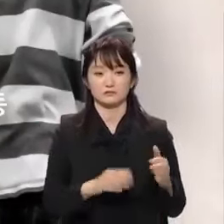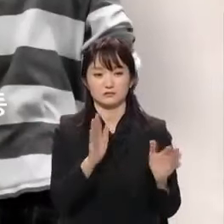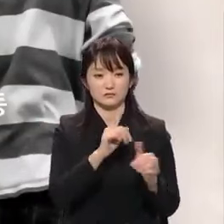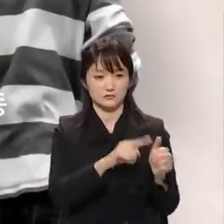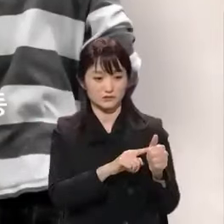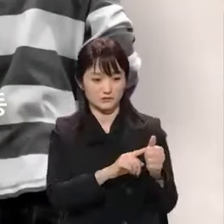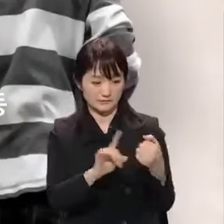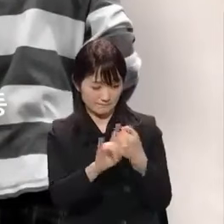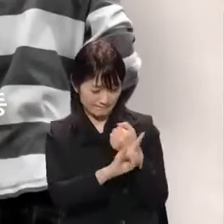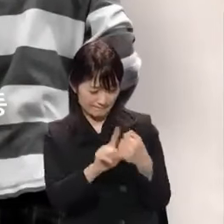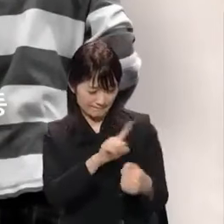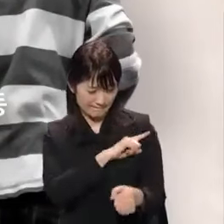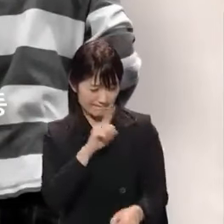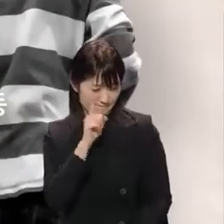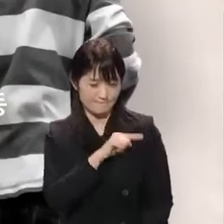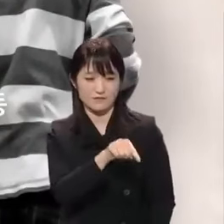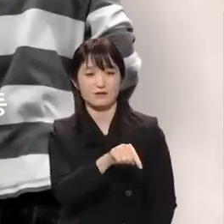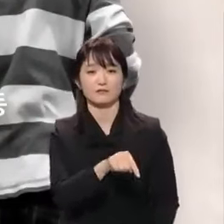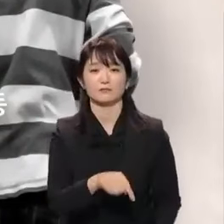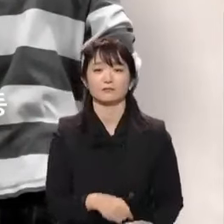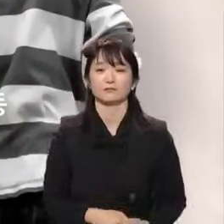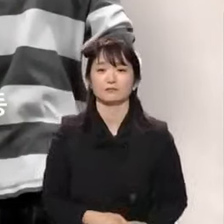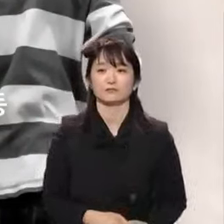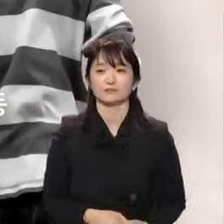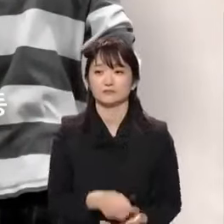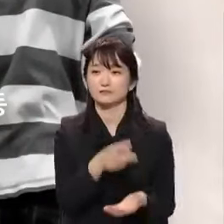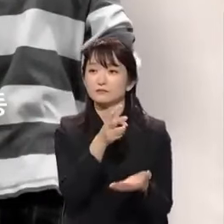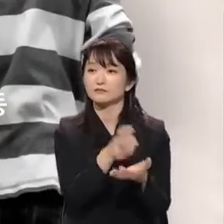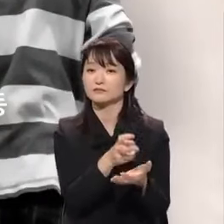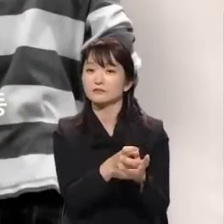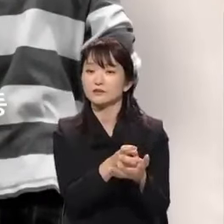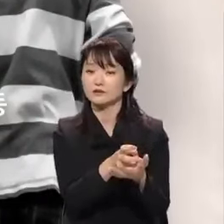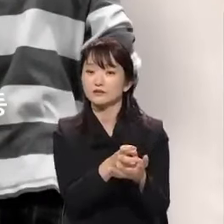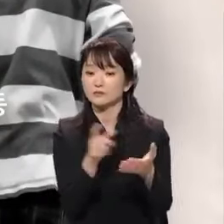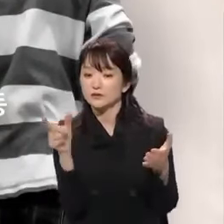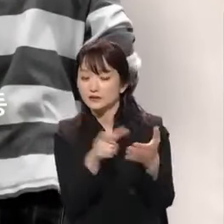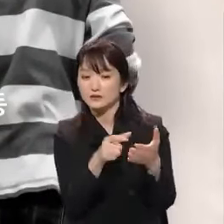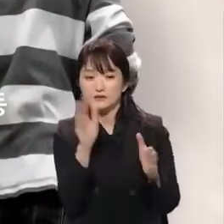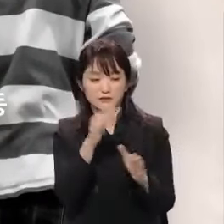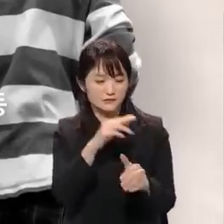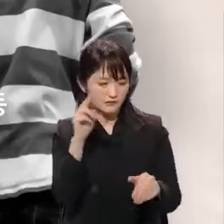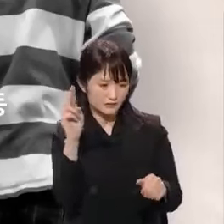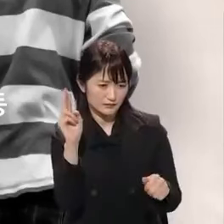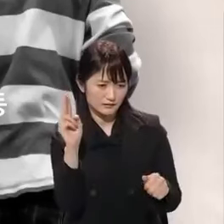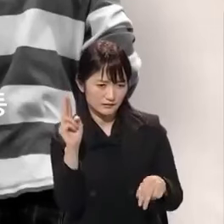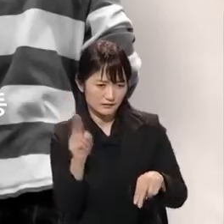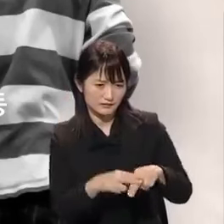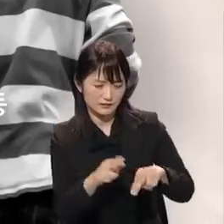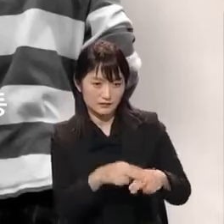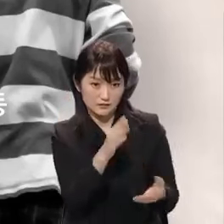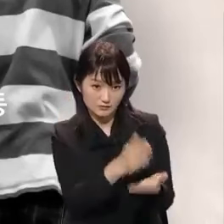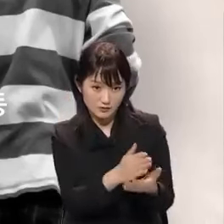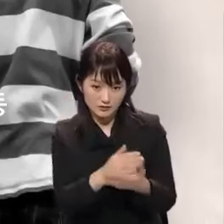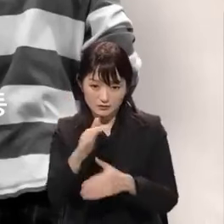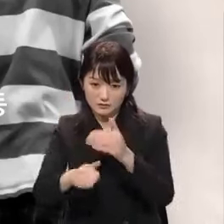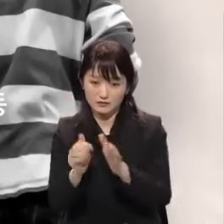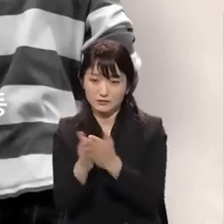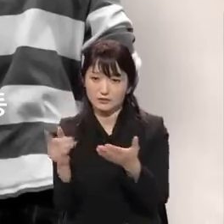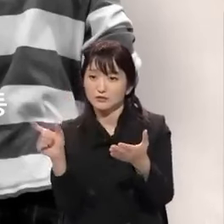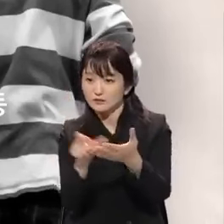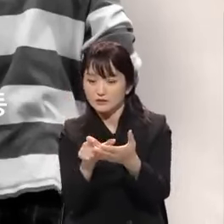X가 제일 나쁜 X다라고 얘기하고 법은 뭐 학생을 때리지 말라고 했지만 성경에는 때려 고치라고 되어 있다